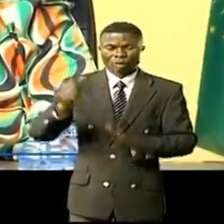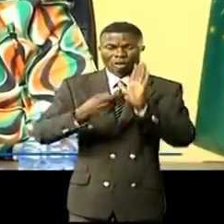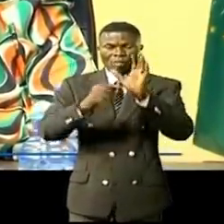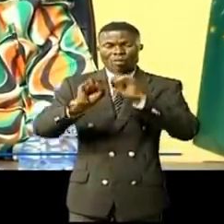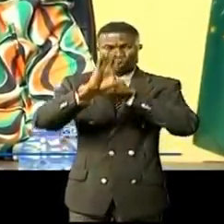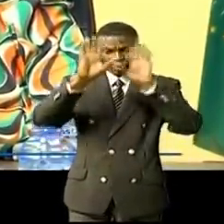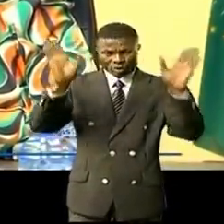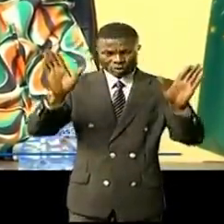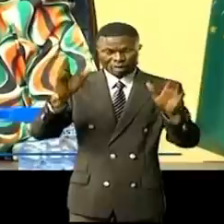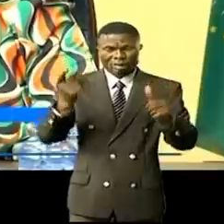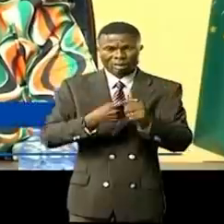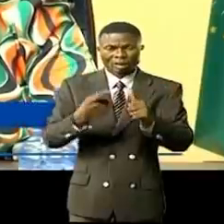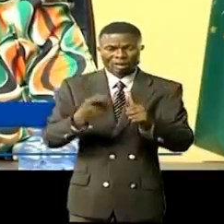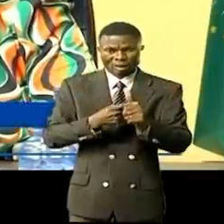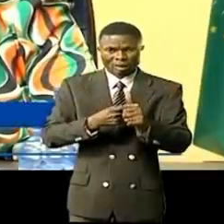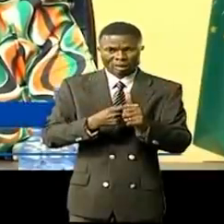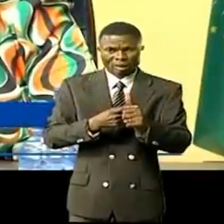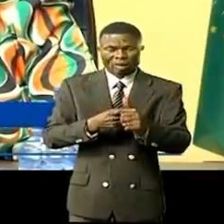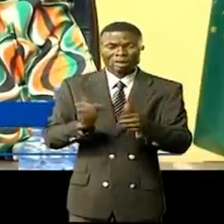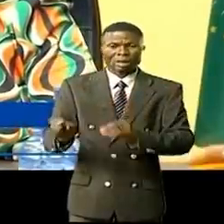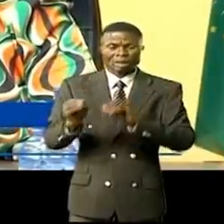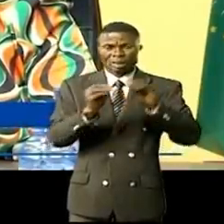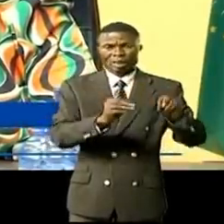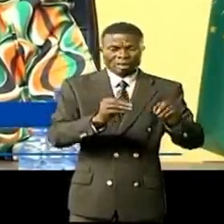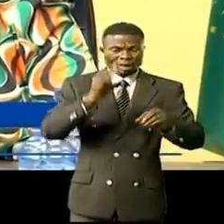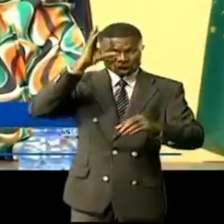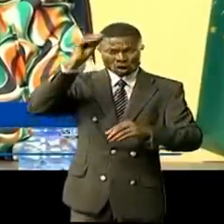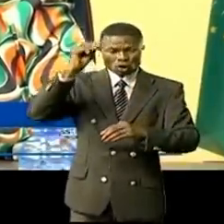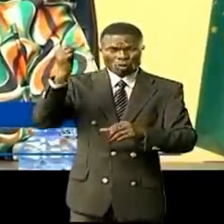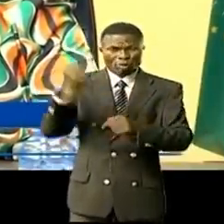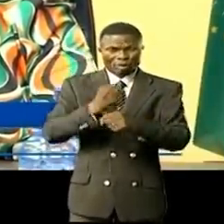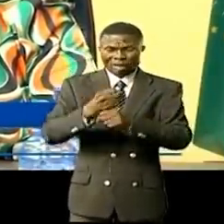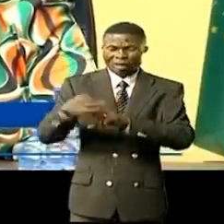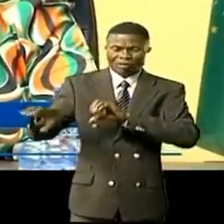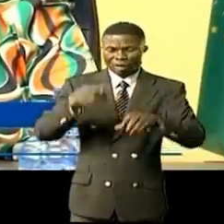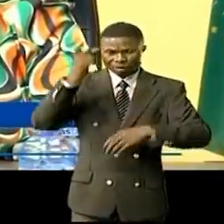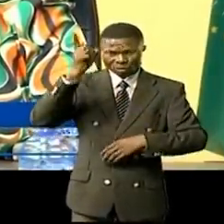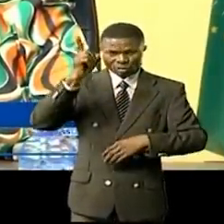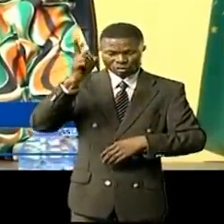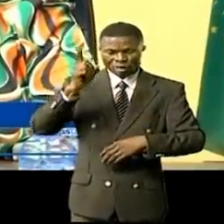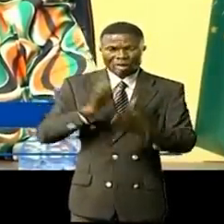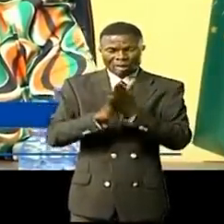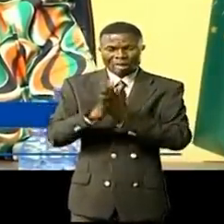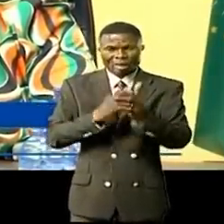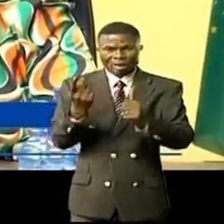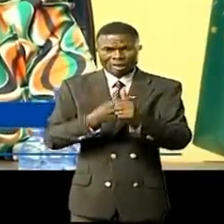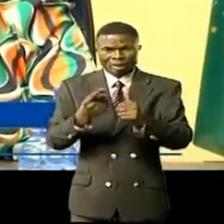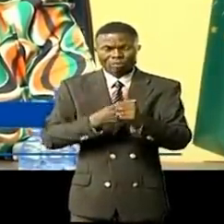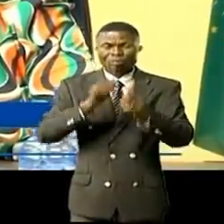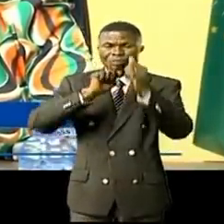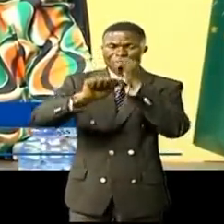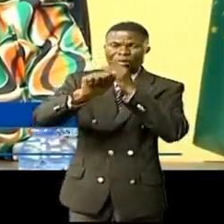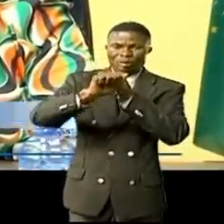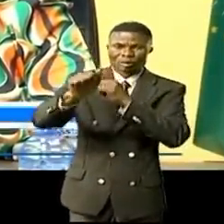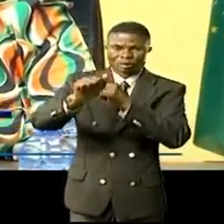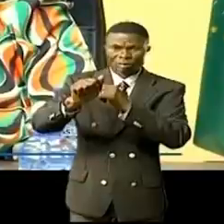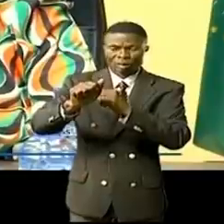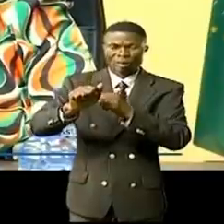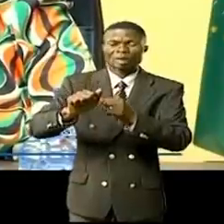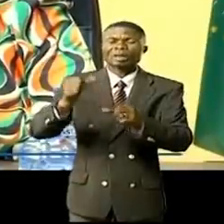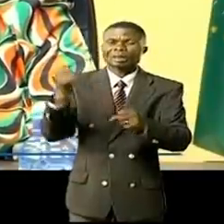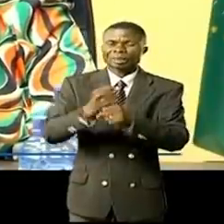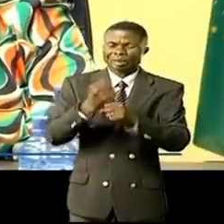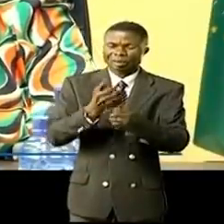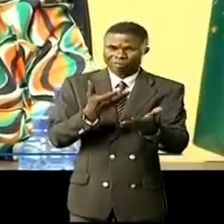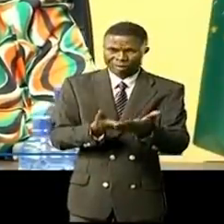Il s'agit d'une part de placer l'homme au centre de l'action en mettant l'accent sur la promotion de l'éthique